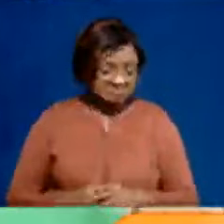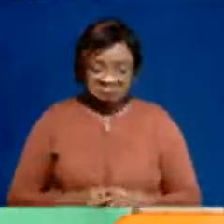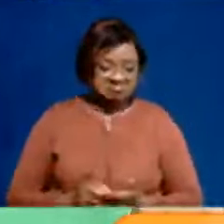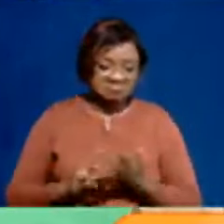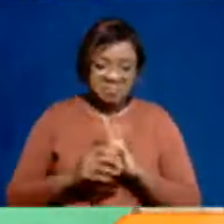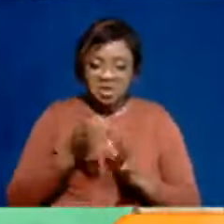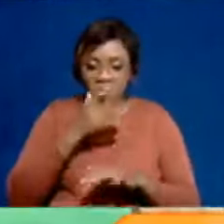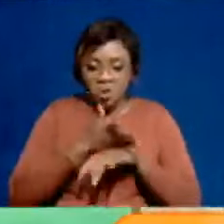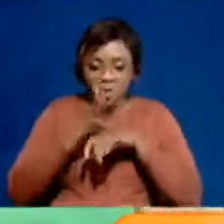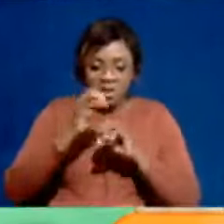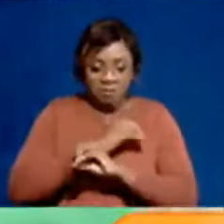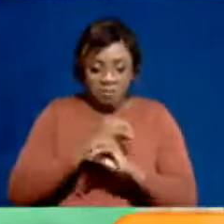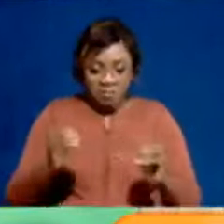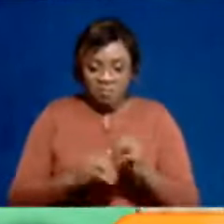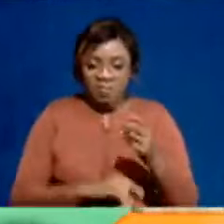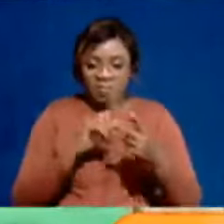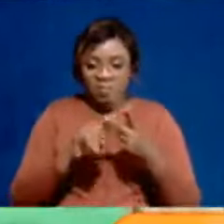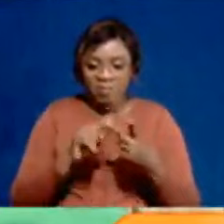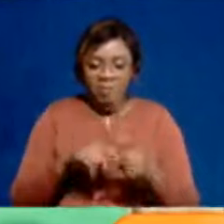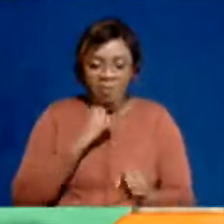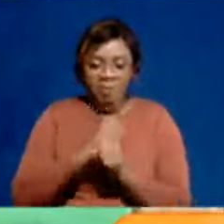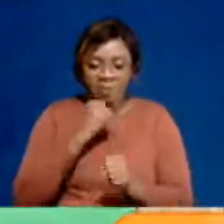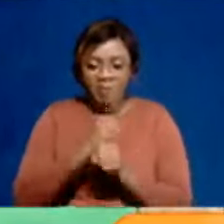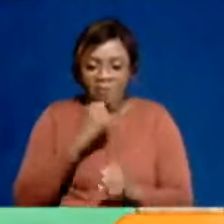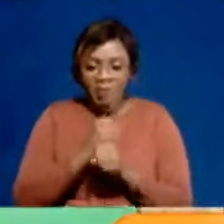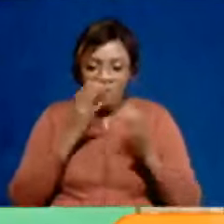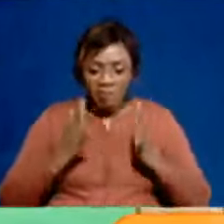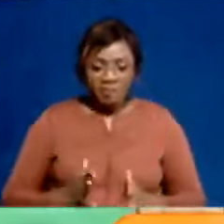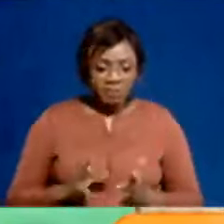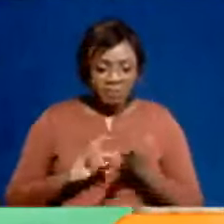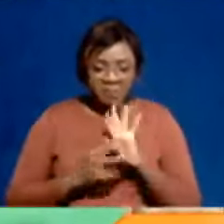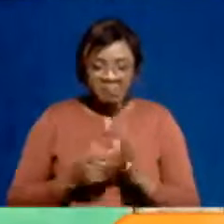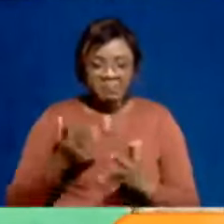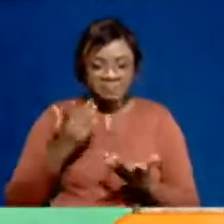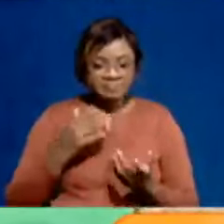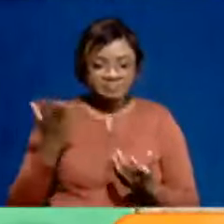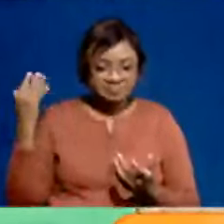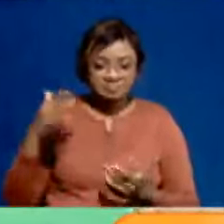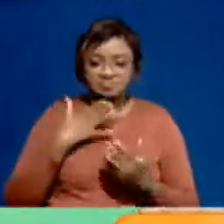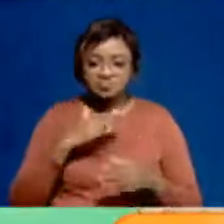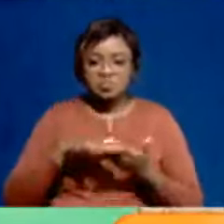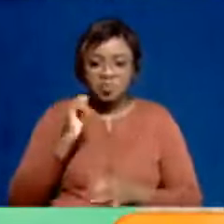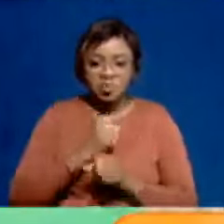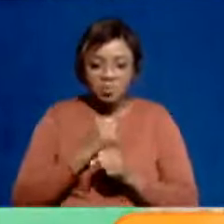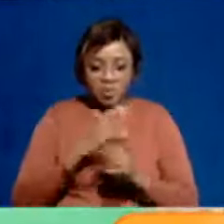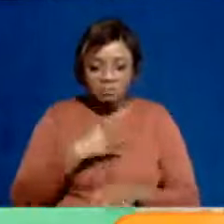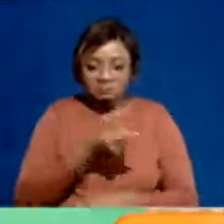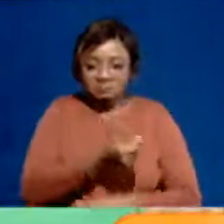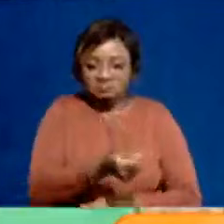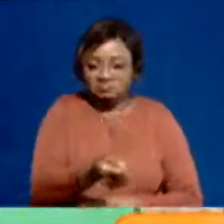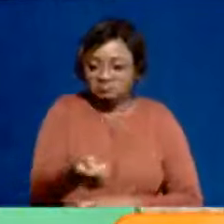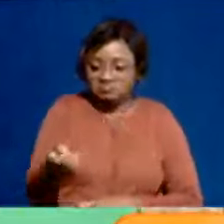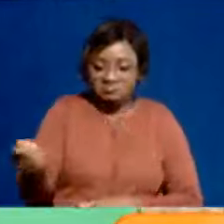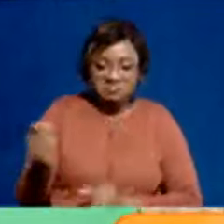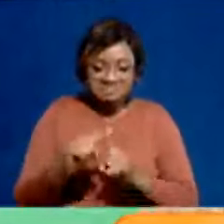hakuna. Ya pili ni labor. Imepunguza wafanyikazi na pesa. Unajua wafanyikazi wakiingia